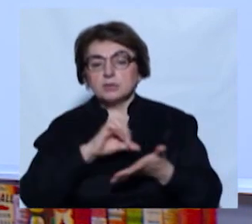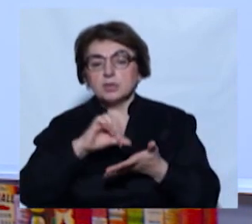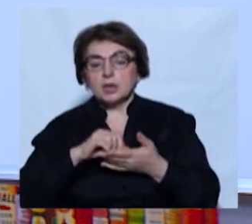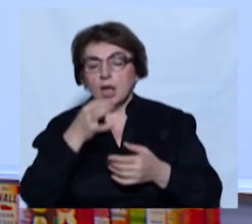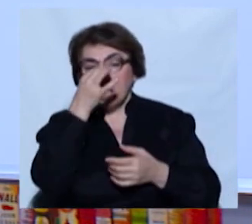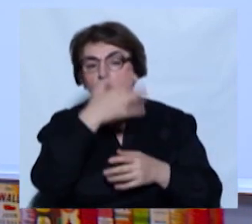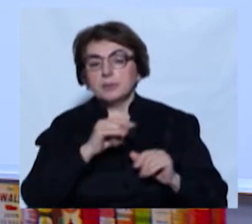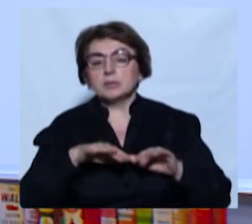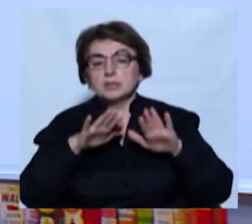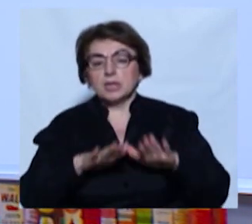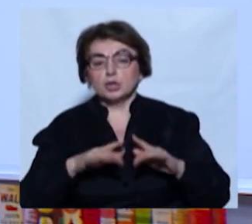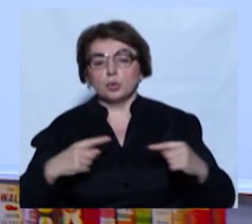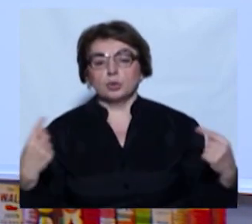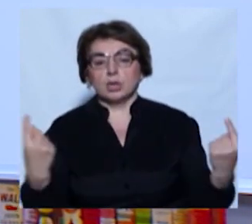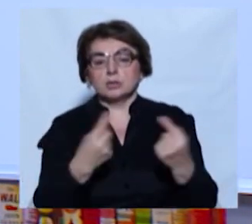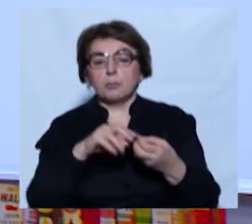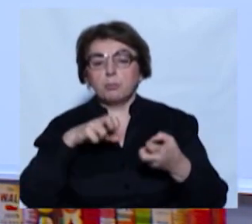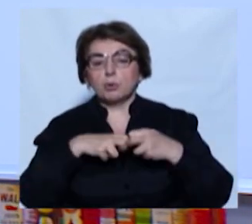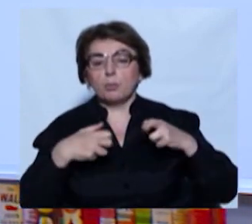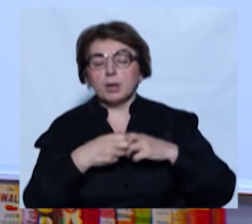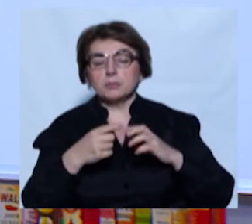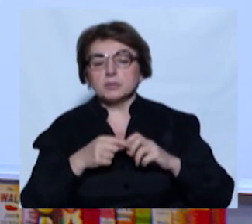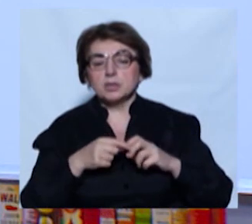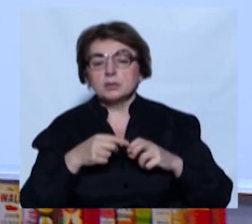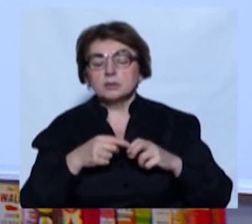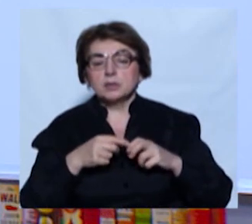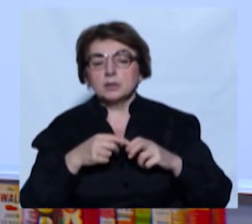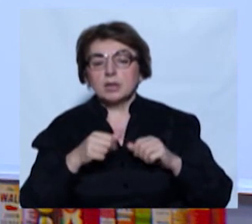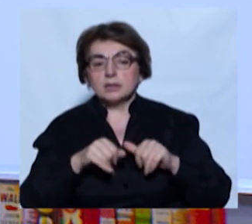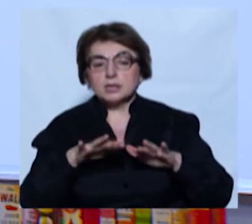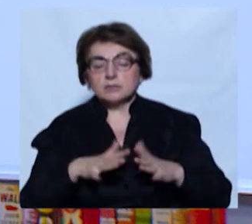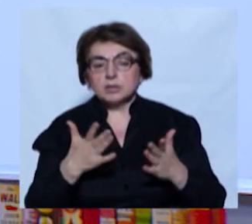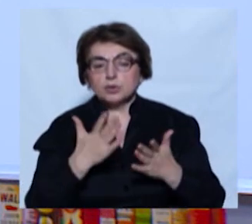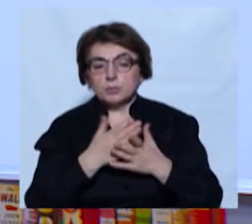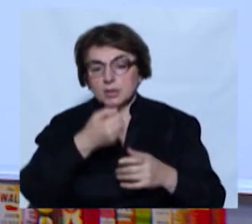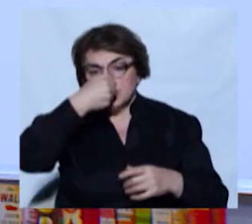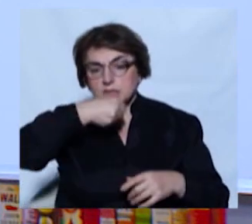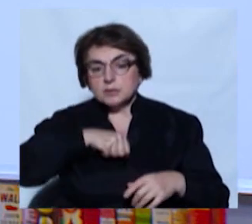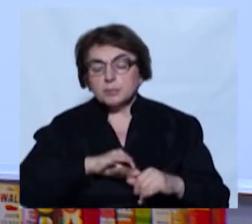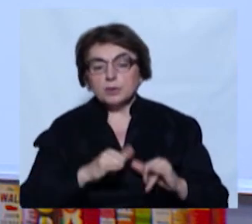აფრიკის ტერიტორიაზე ისეთი პრობლემის მოგვარებაში, როგორიც გახლდათ